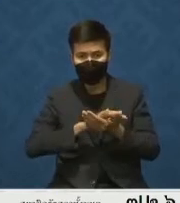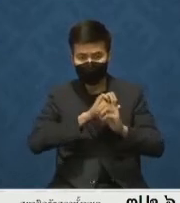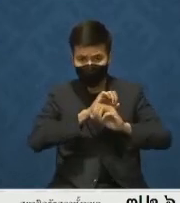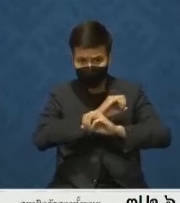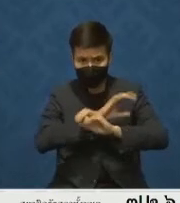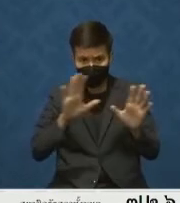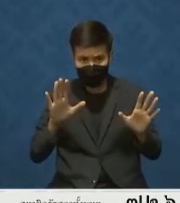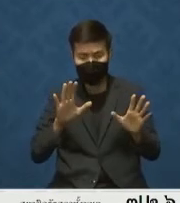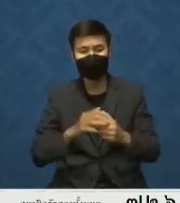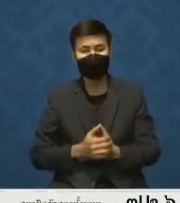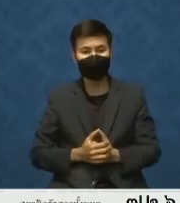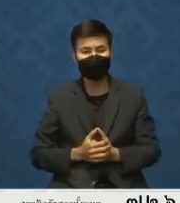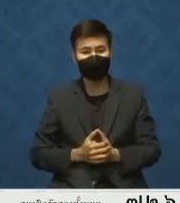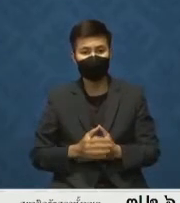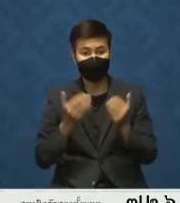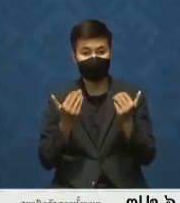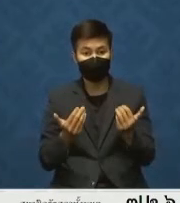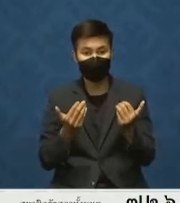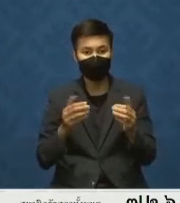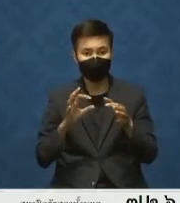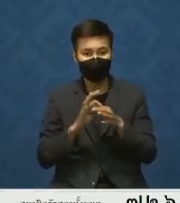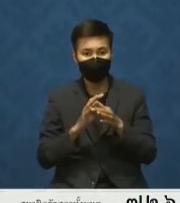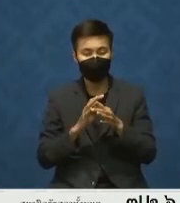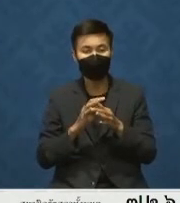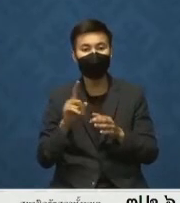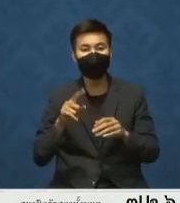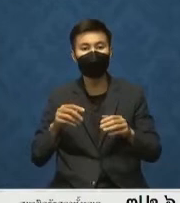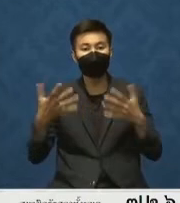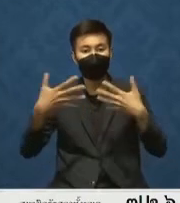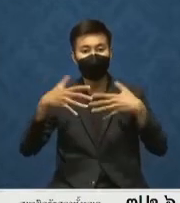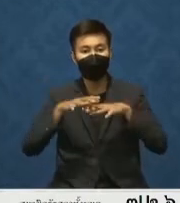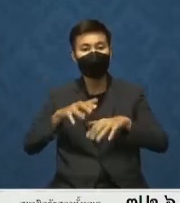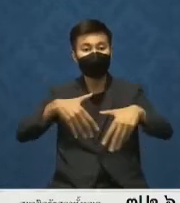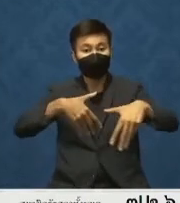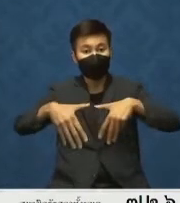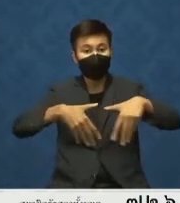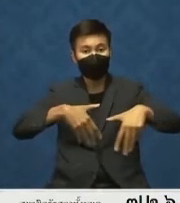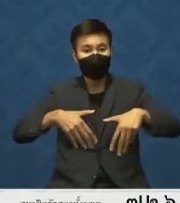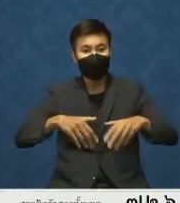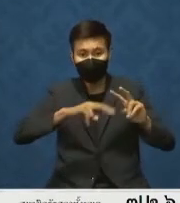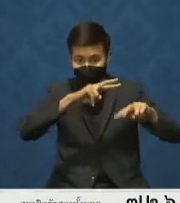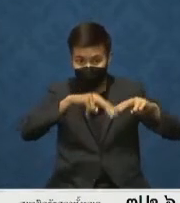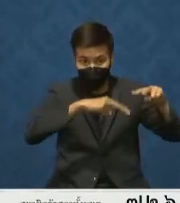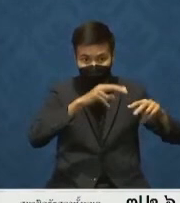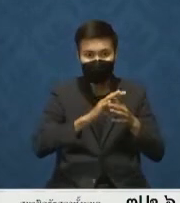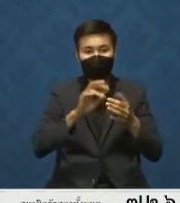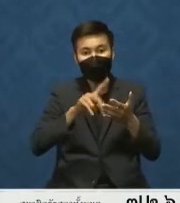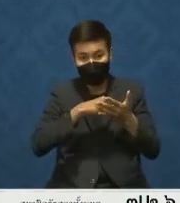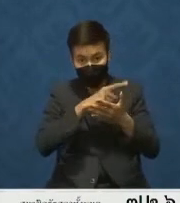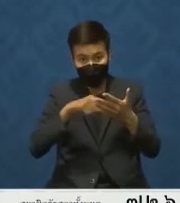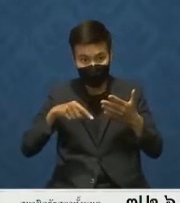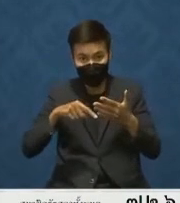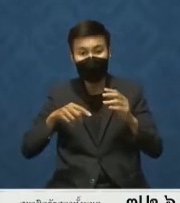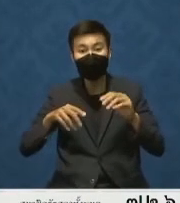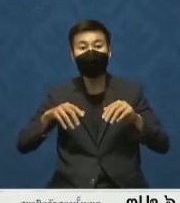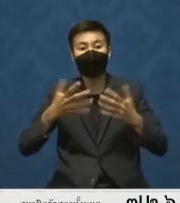18 นะครับ อัี้เกี่ยวข้องกับการมีส่วรวมของประชาชนในการตรวจสอบการเลือกตั้ง และมทำให้การมสวรประช